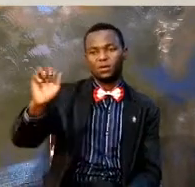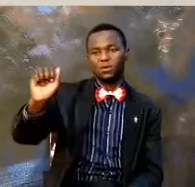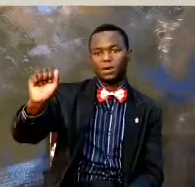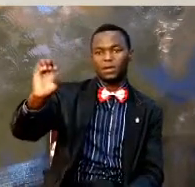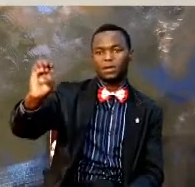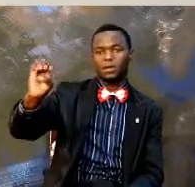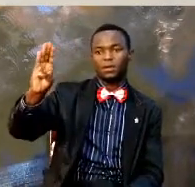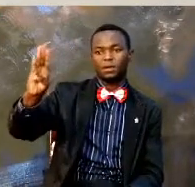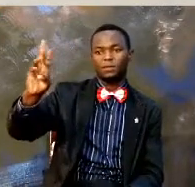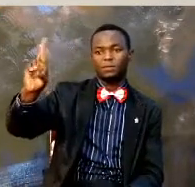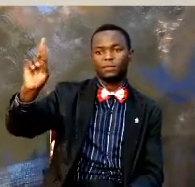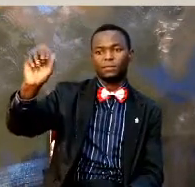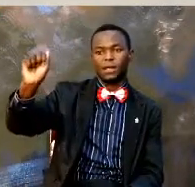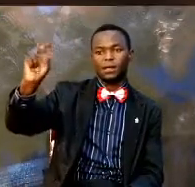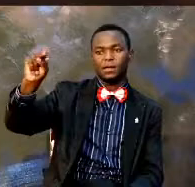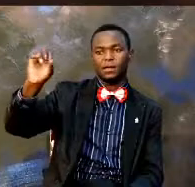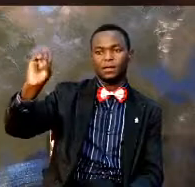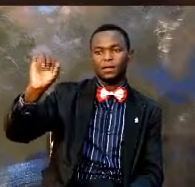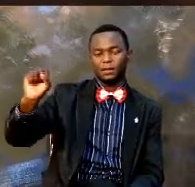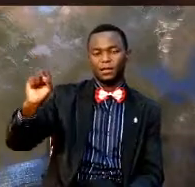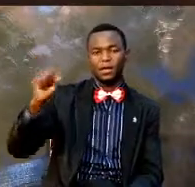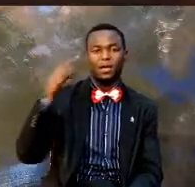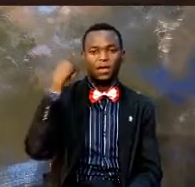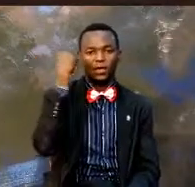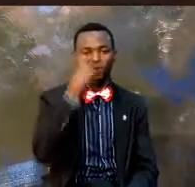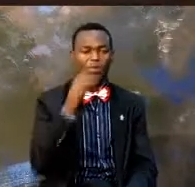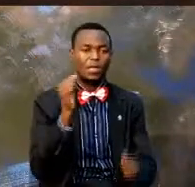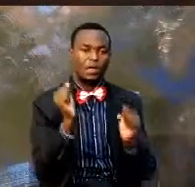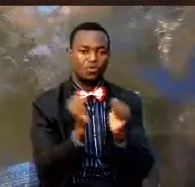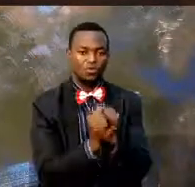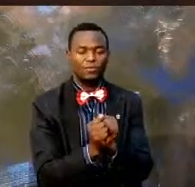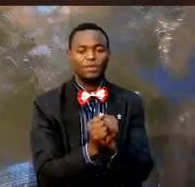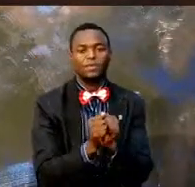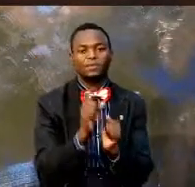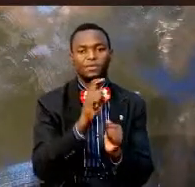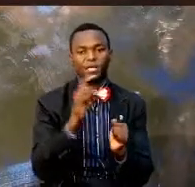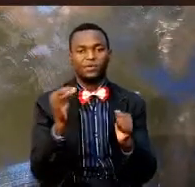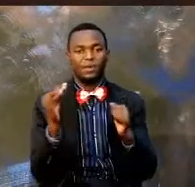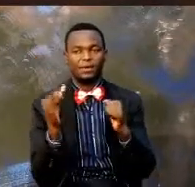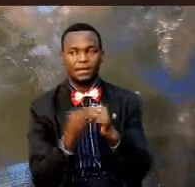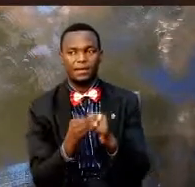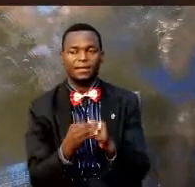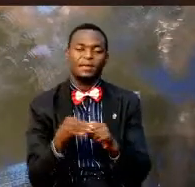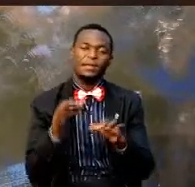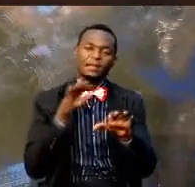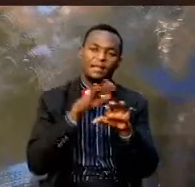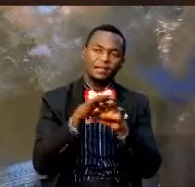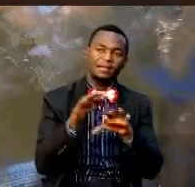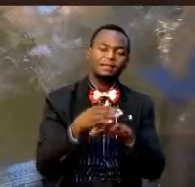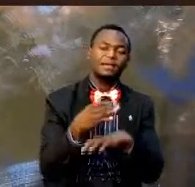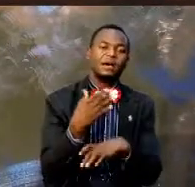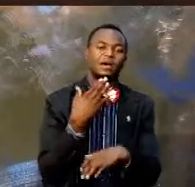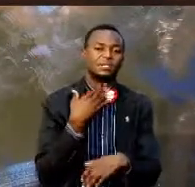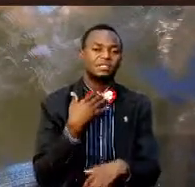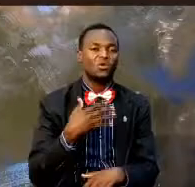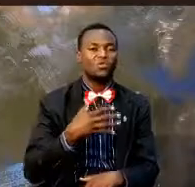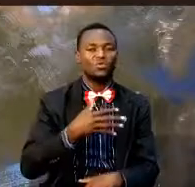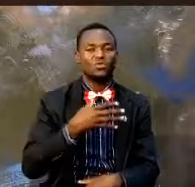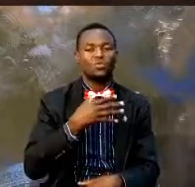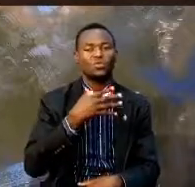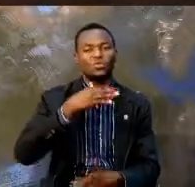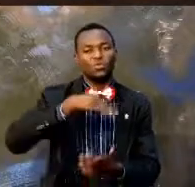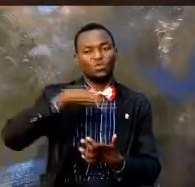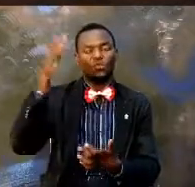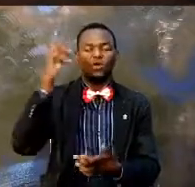ule mstari wa 8 hadi mstari wa 15. Biblia inaeleza maneno haya ikielezea shauku kubwa, ikijua kabisa ya